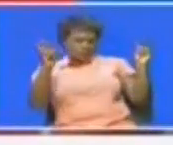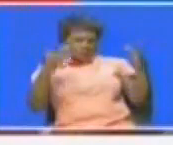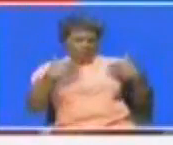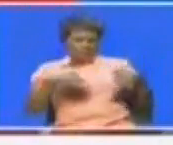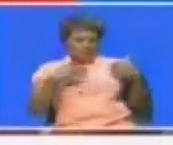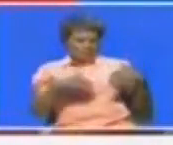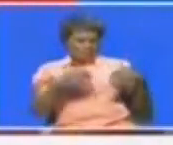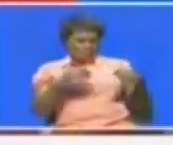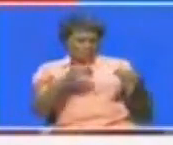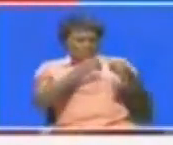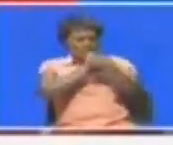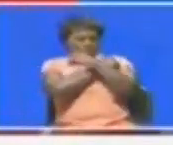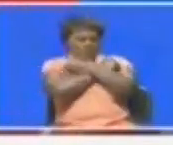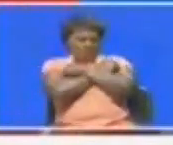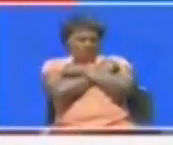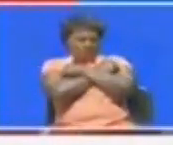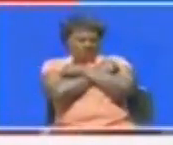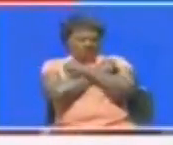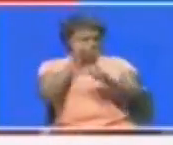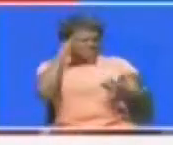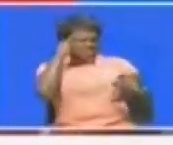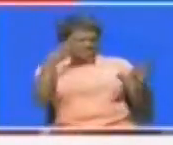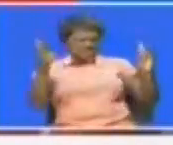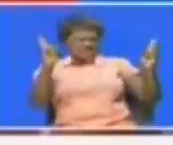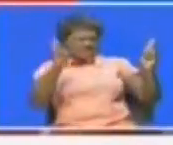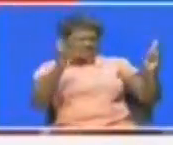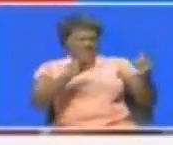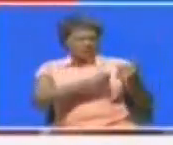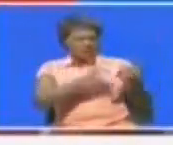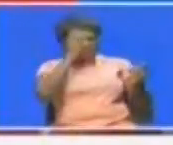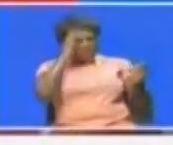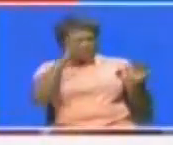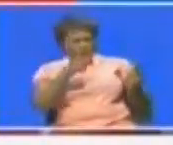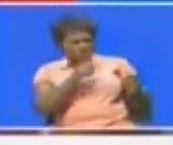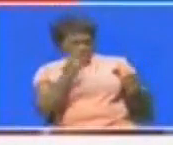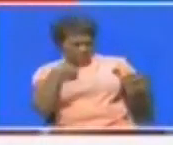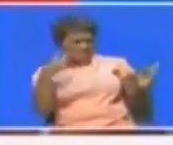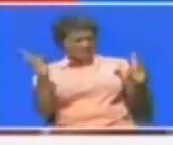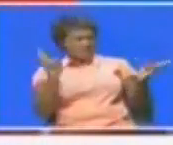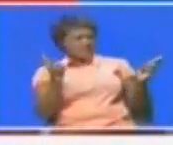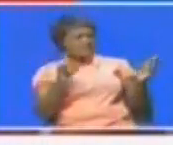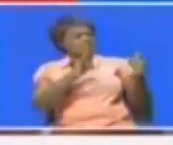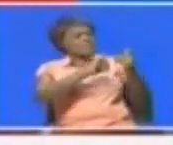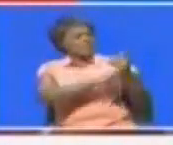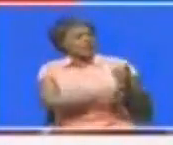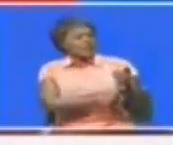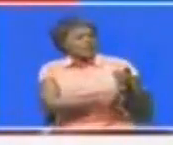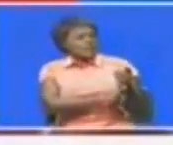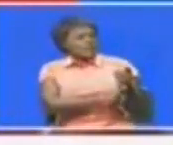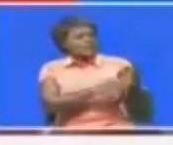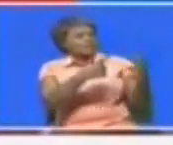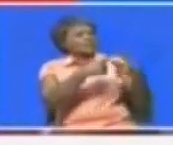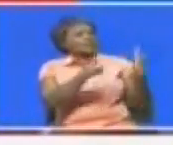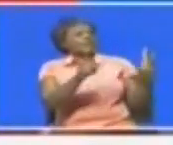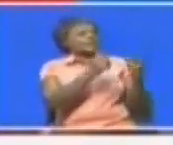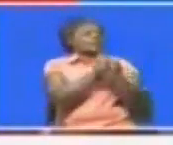waki fall in love wanafikiria wako tayari kuolewa. Mtu atajuaje kwamba sasa niko tayari kuoa ama kwa sababu inaanza na ku